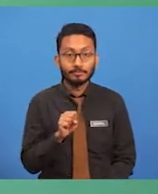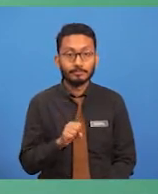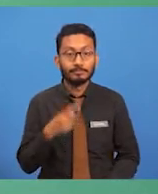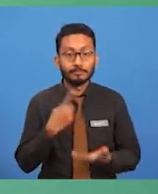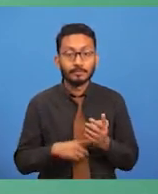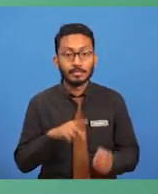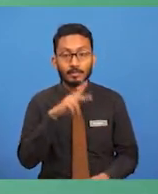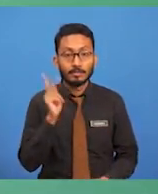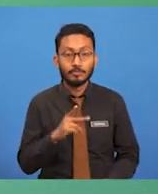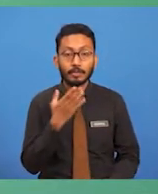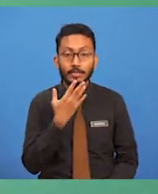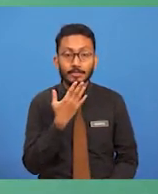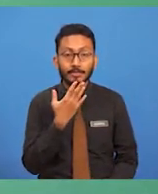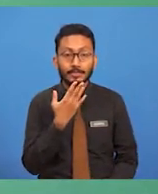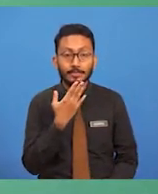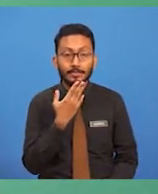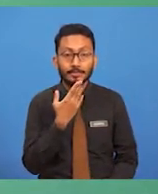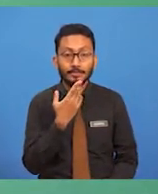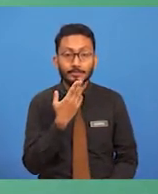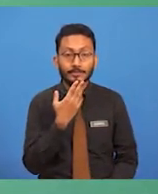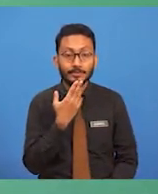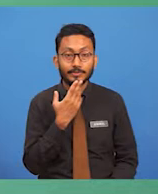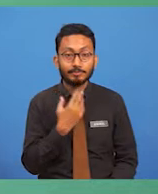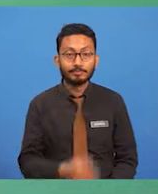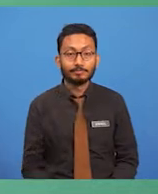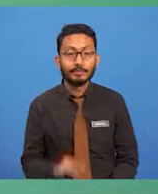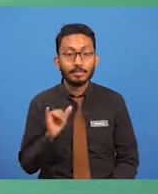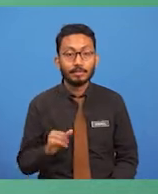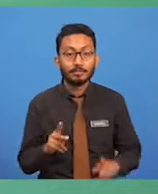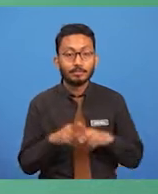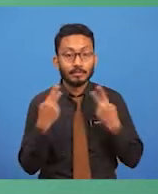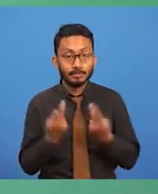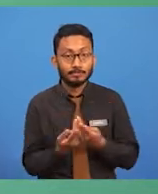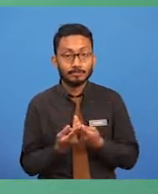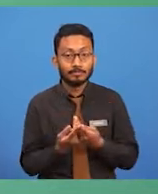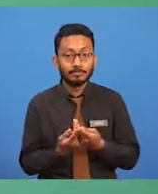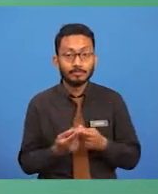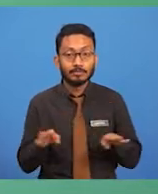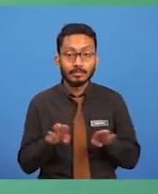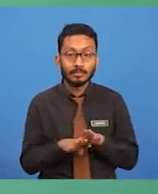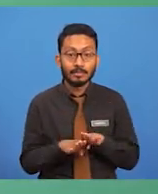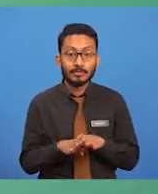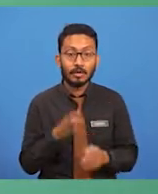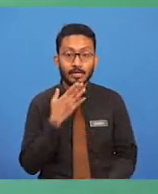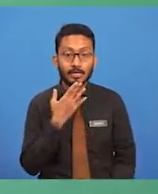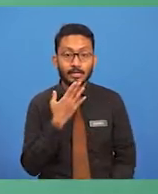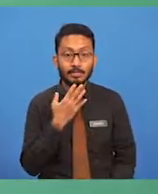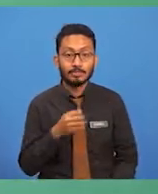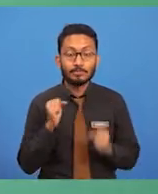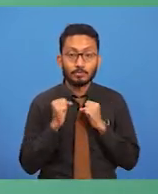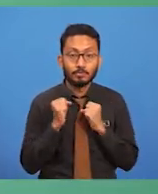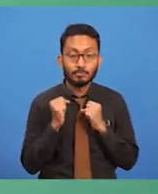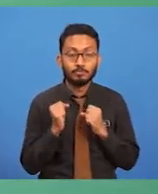apakah warna yang dikategorikan sebagai warna